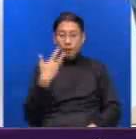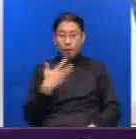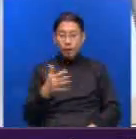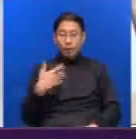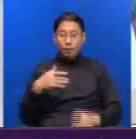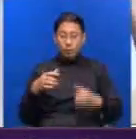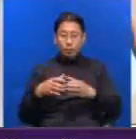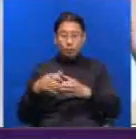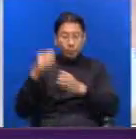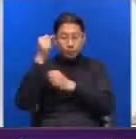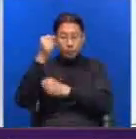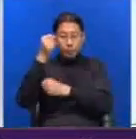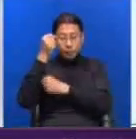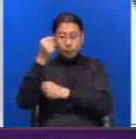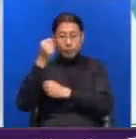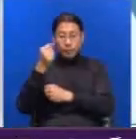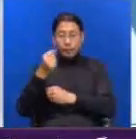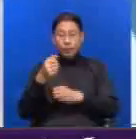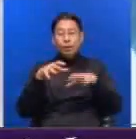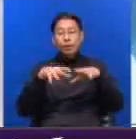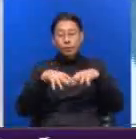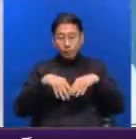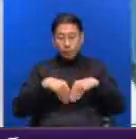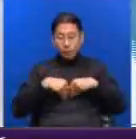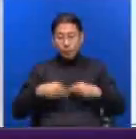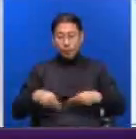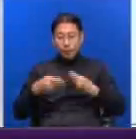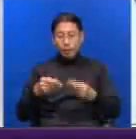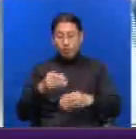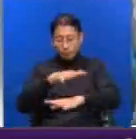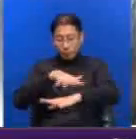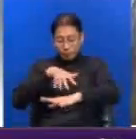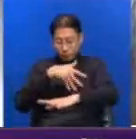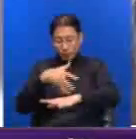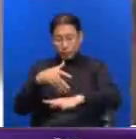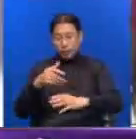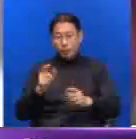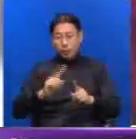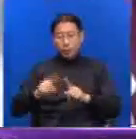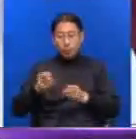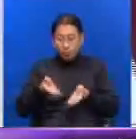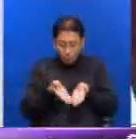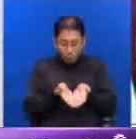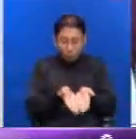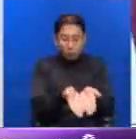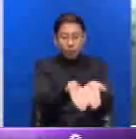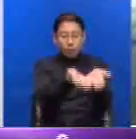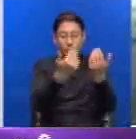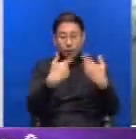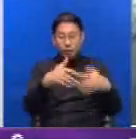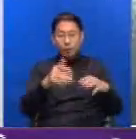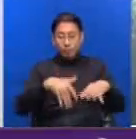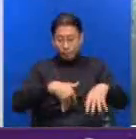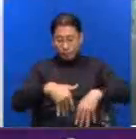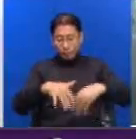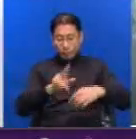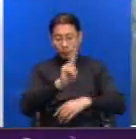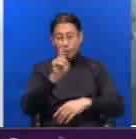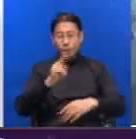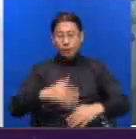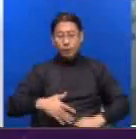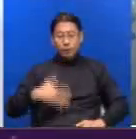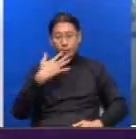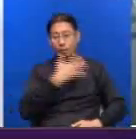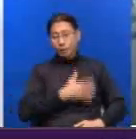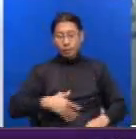ที่ผู้ชุมนุมกลุ่มกปปสยินยอมที่จะคืนพื้นที่ในหลายๆจุดก็ทำให้การใช้ชีวิตของประประชาชนเริ่มกลับเข้าสู่ภาวะ